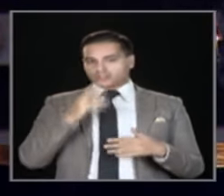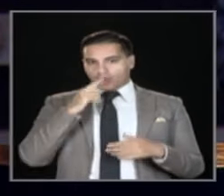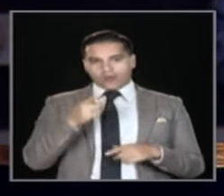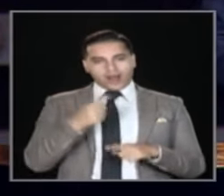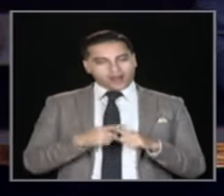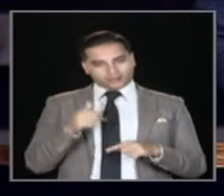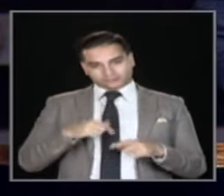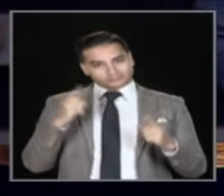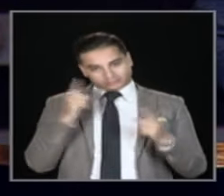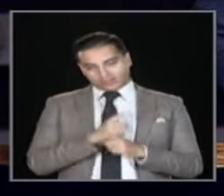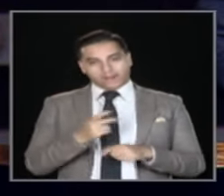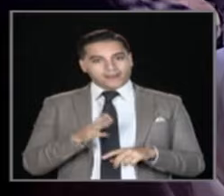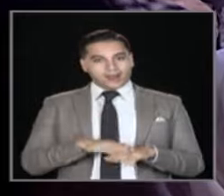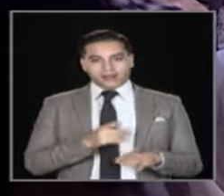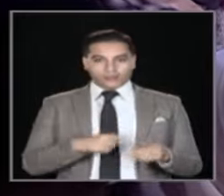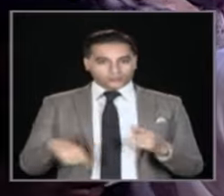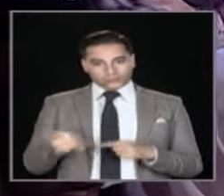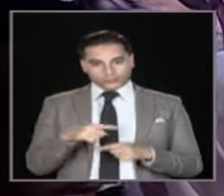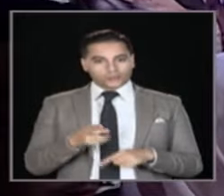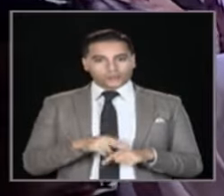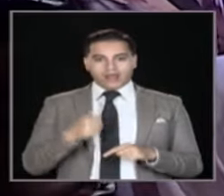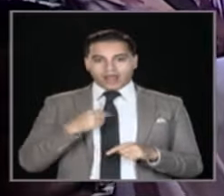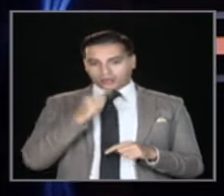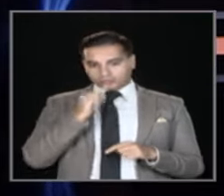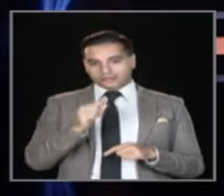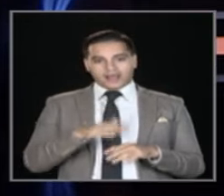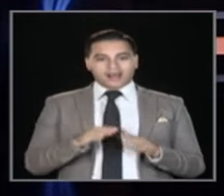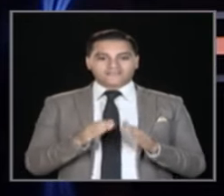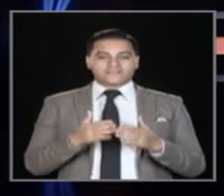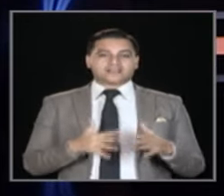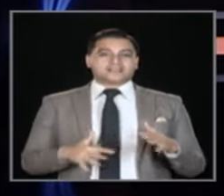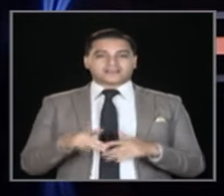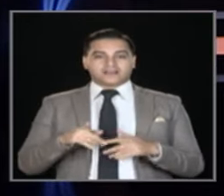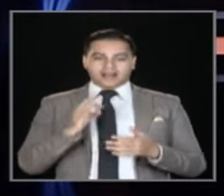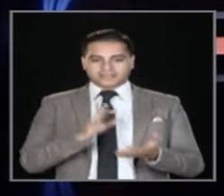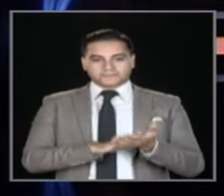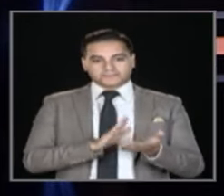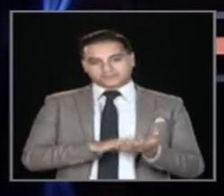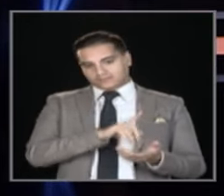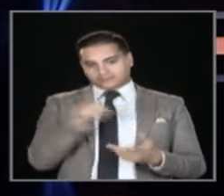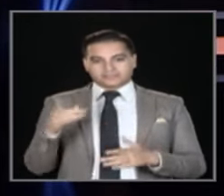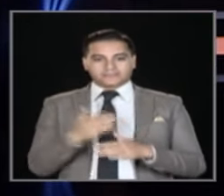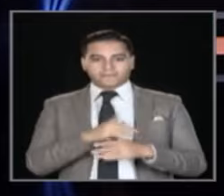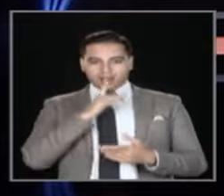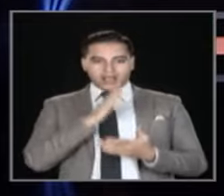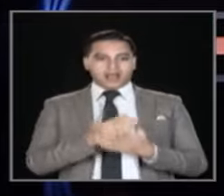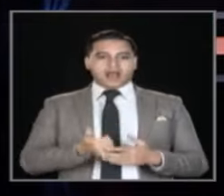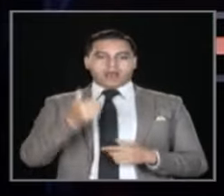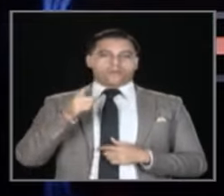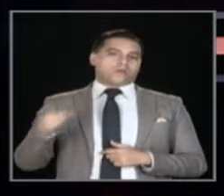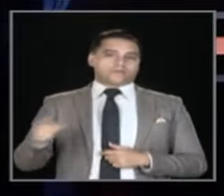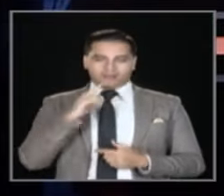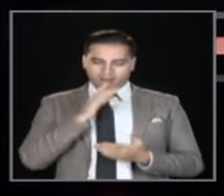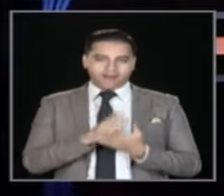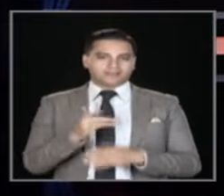كان صعب عليكم كلكم، وانا عايز من فريق زيس ان انتوا تحيوا فريق رمسيس لان هم يستحقوا المركز الاول.